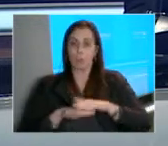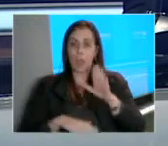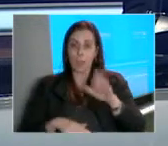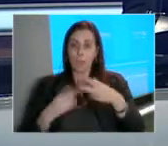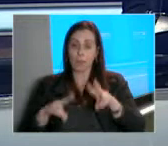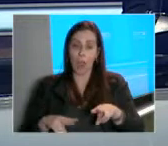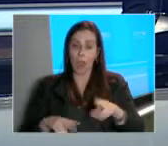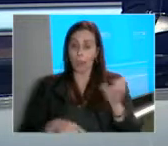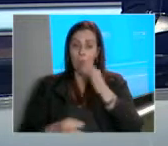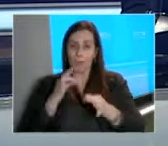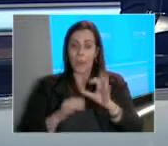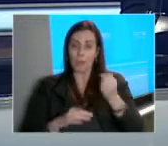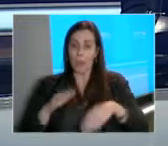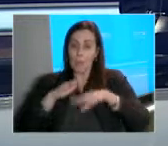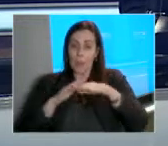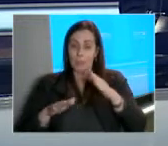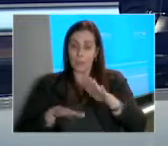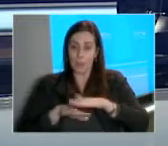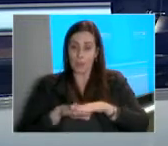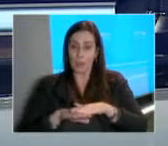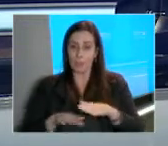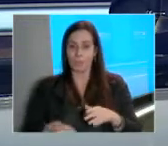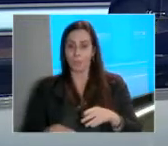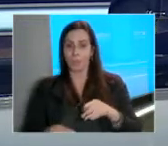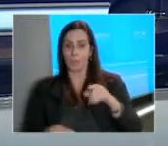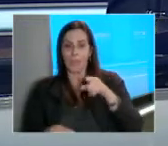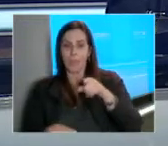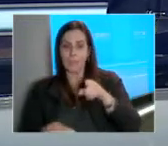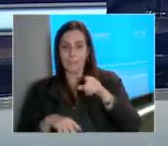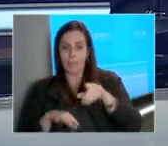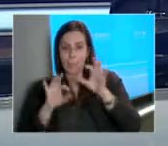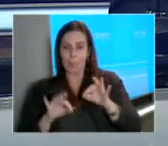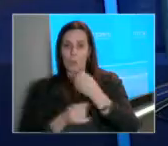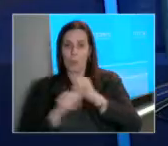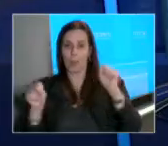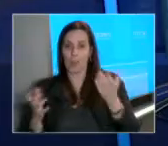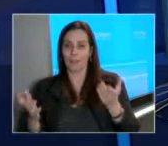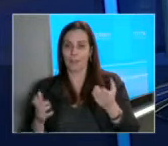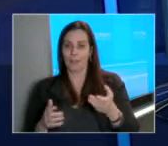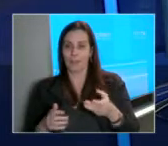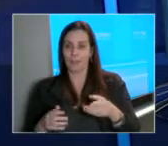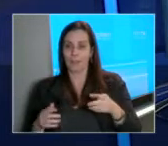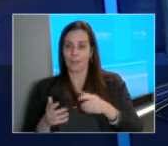גם אפשר להעמיד אותו למשפט. אז אם הייתה קצובת כהונה, אולי אי אפשר היה להעמיד אותו.